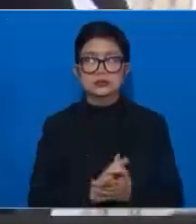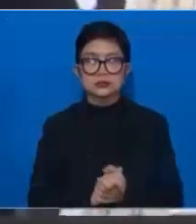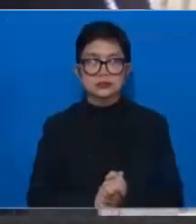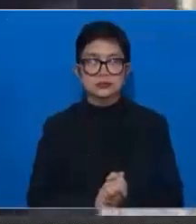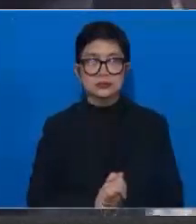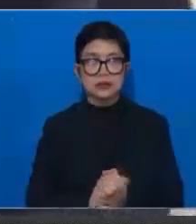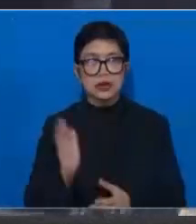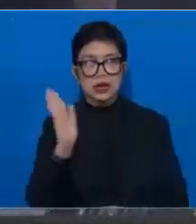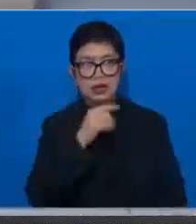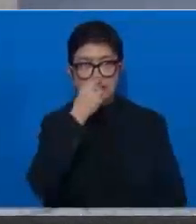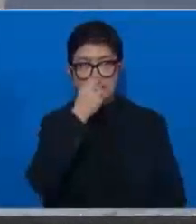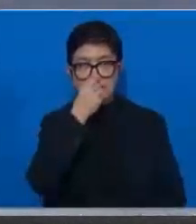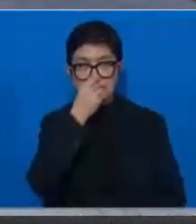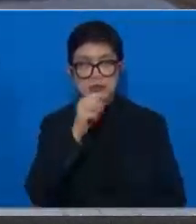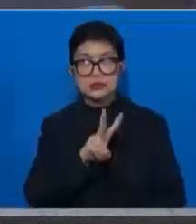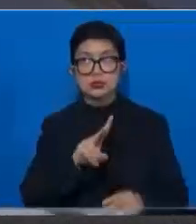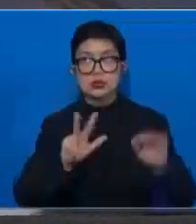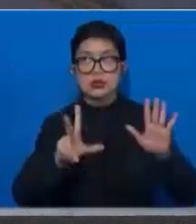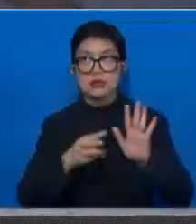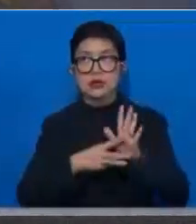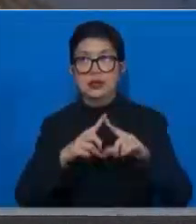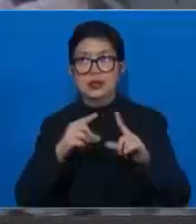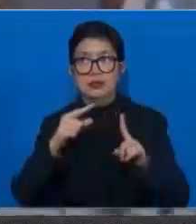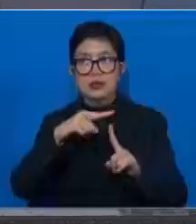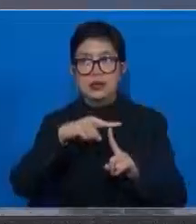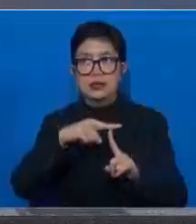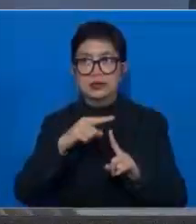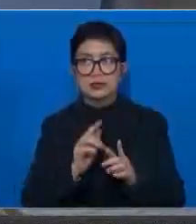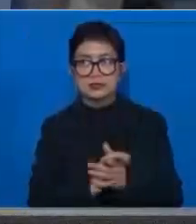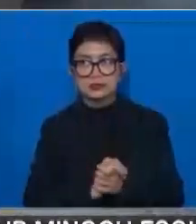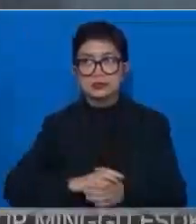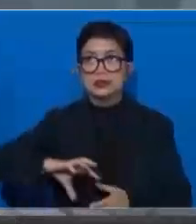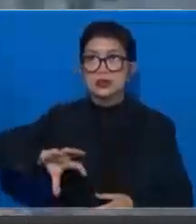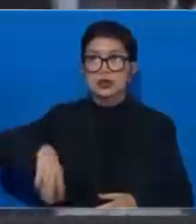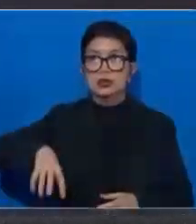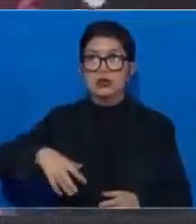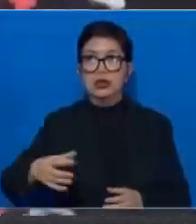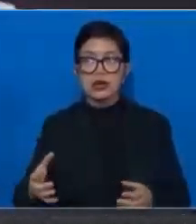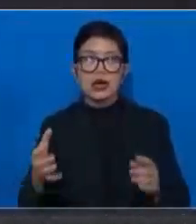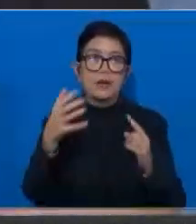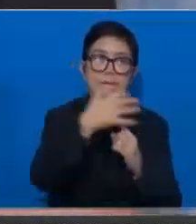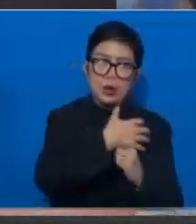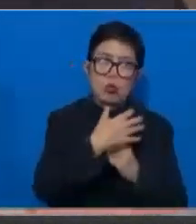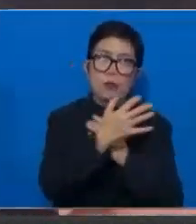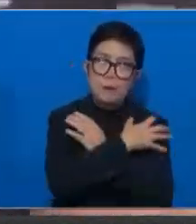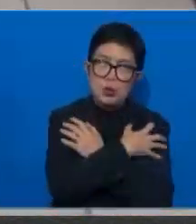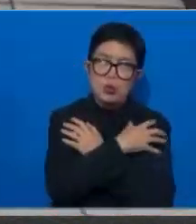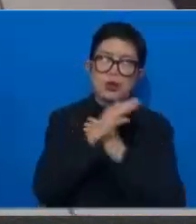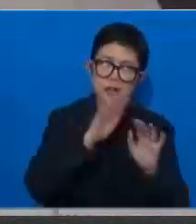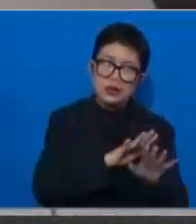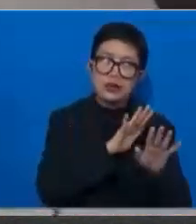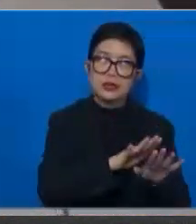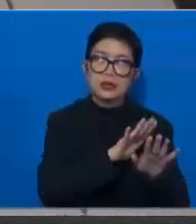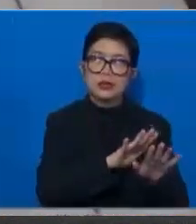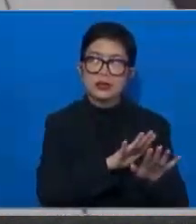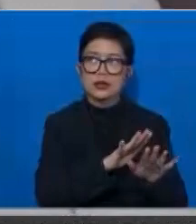pada Kamis malam 28 Maret. Sejumlah kerabat sempat memeluk tersangka saat hendak dibawa polisi ke markas Polres Metro Jakarta